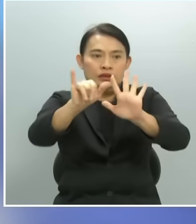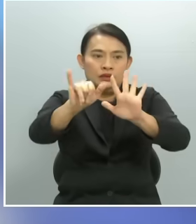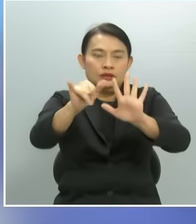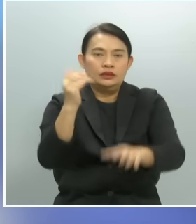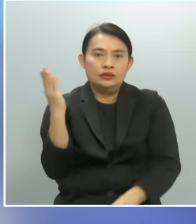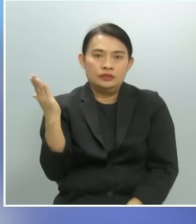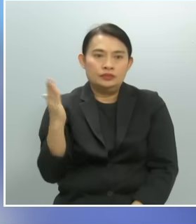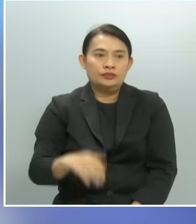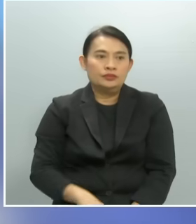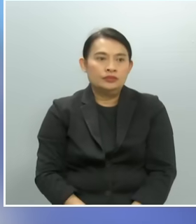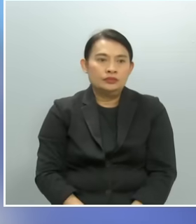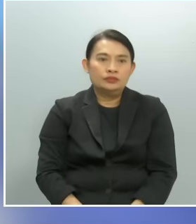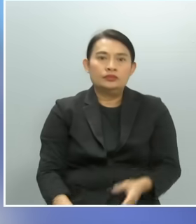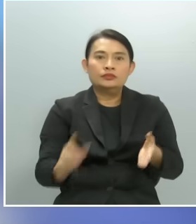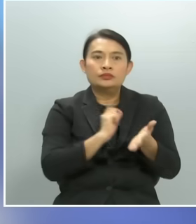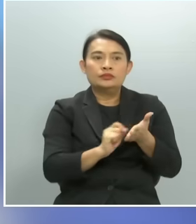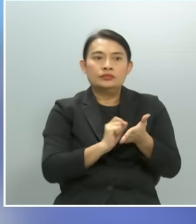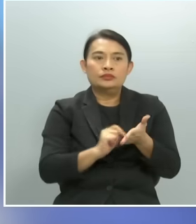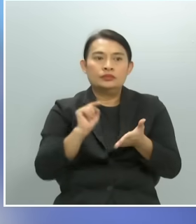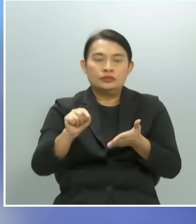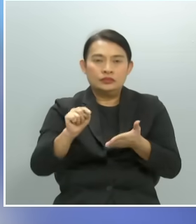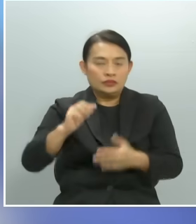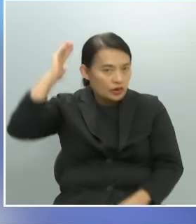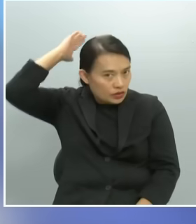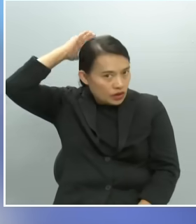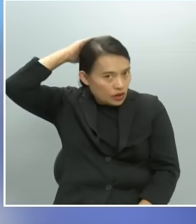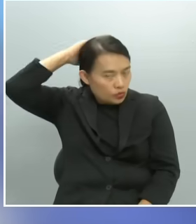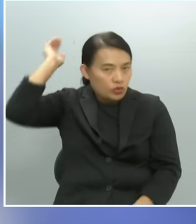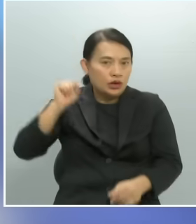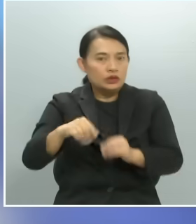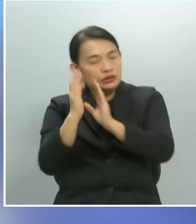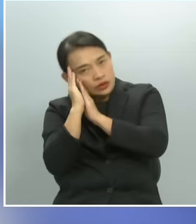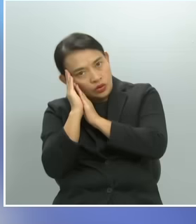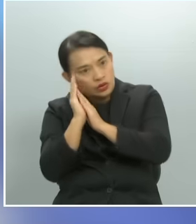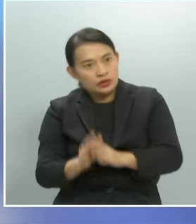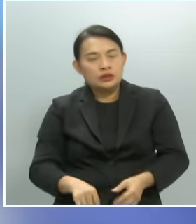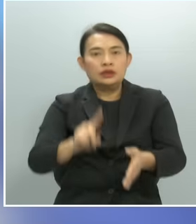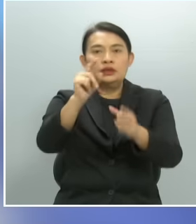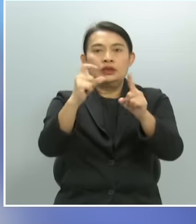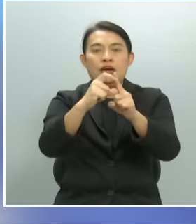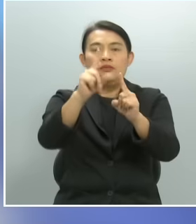เขียนเอาไว้ระหว่างกลางหัวเตียงทั้ง 2เตียงครับคุณผู้ชมครับ